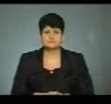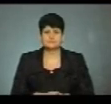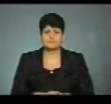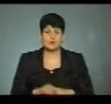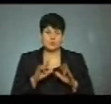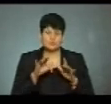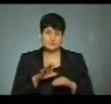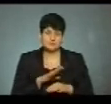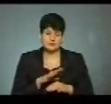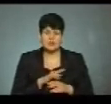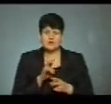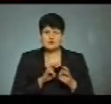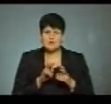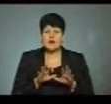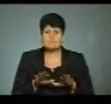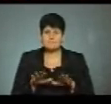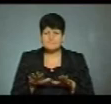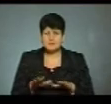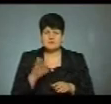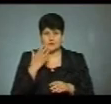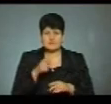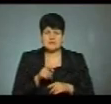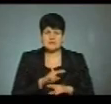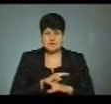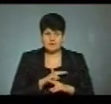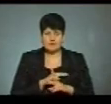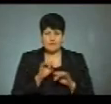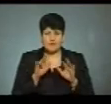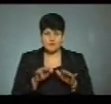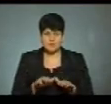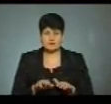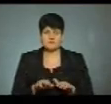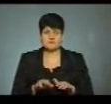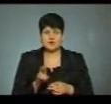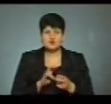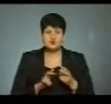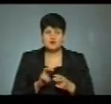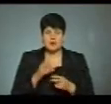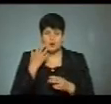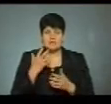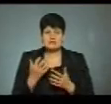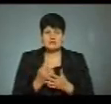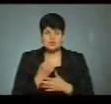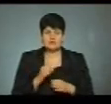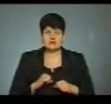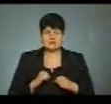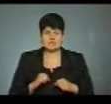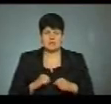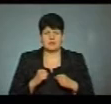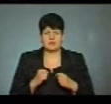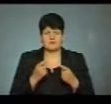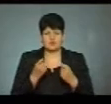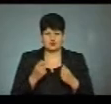я шукав, де те місце, ще якраз, коли він загинув, то по комп'ютері шукав, коли вже знайшов, то вже старався так.